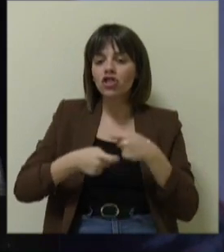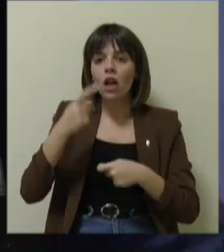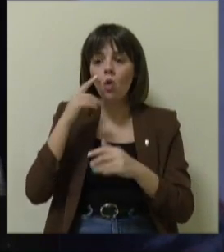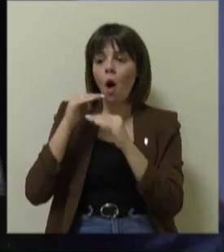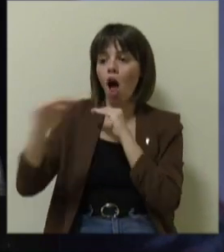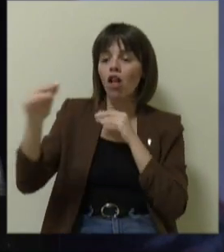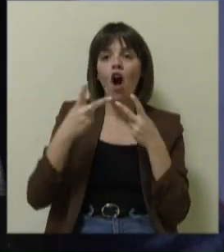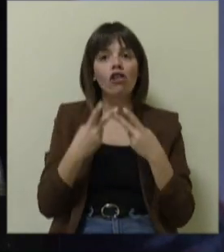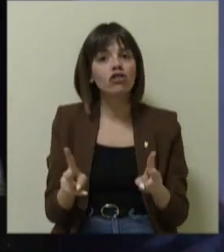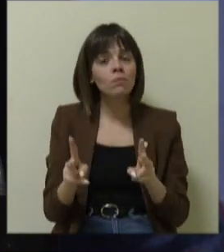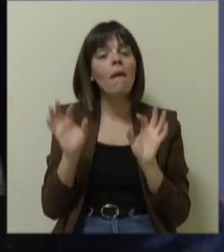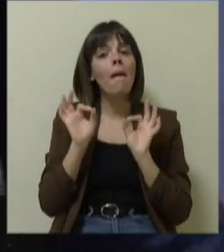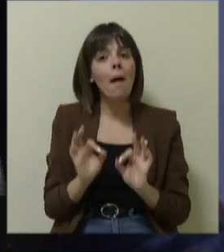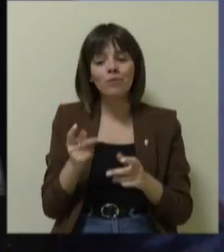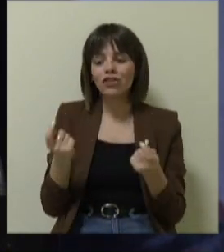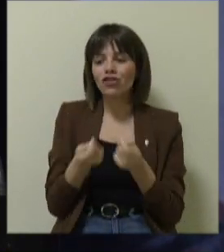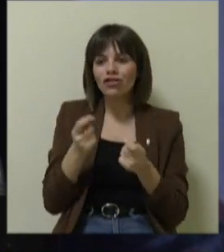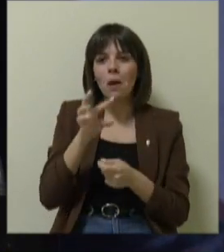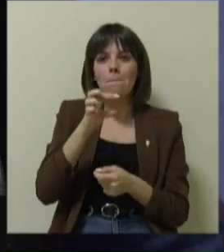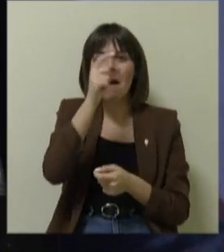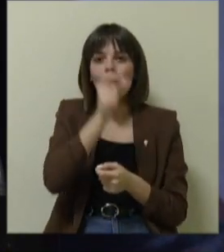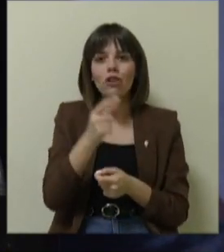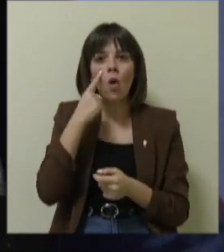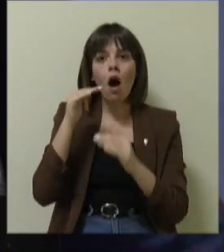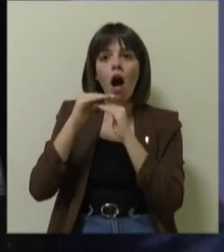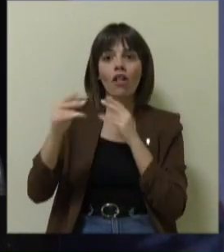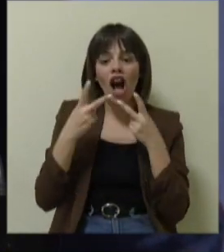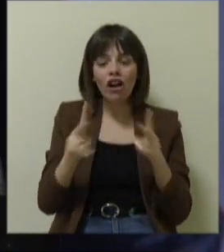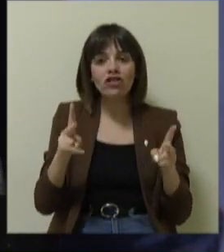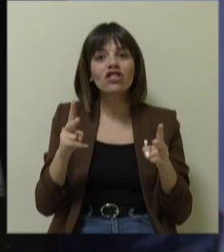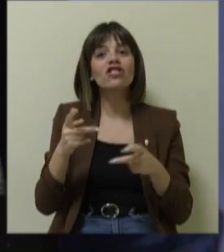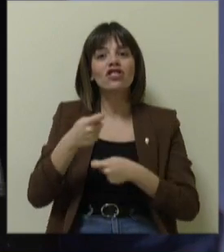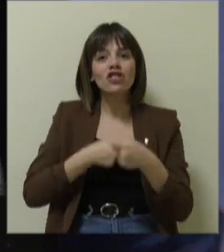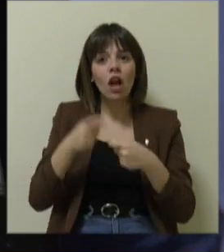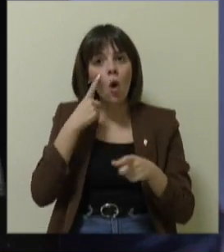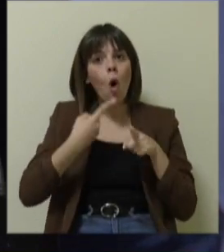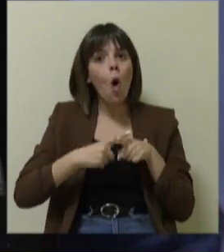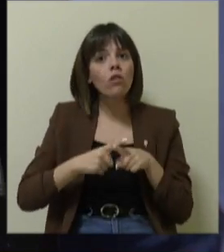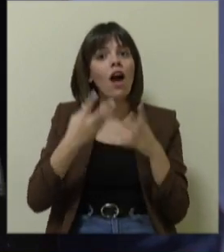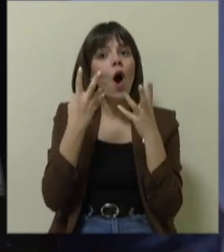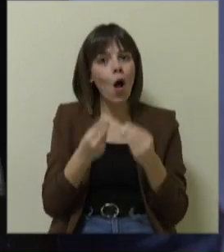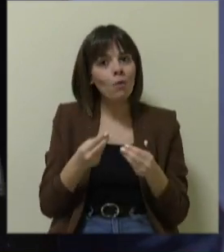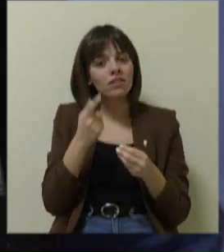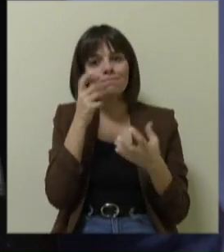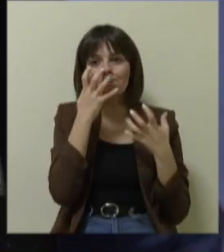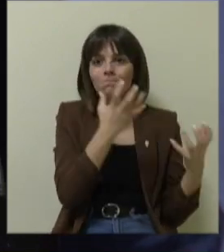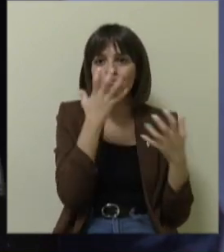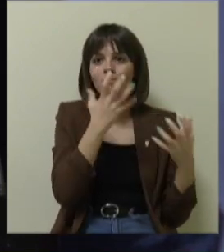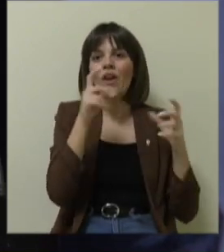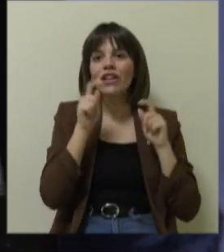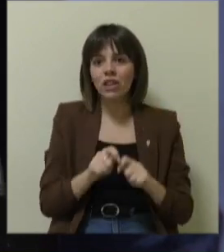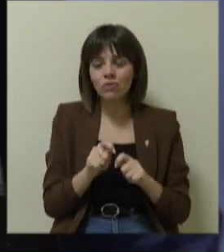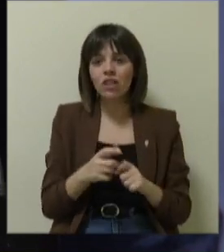halka açılmasını hem de çalışanların halka açık şirketlere ortak olmasını teşvik edeceğiz.